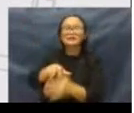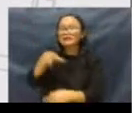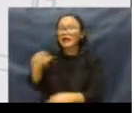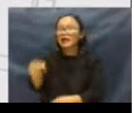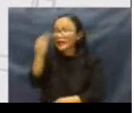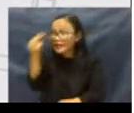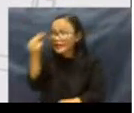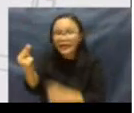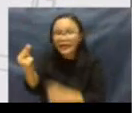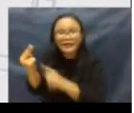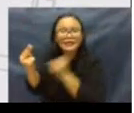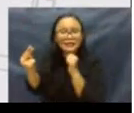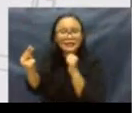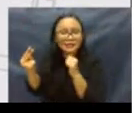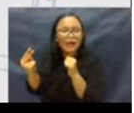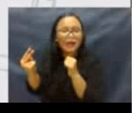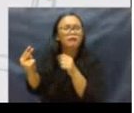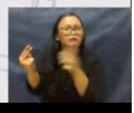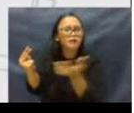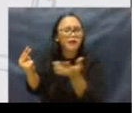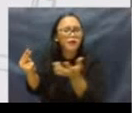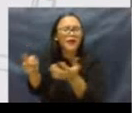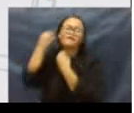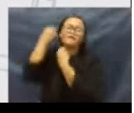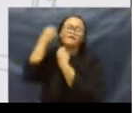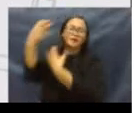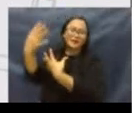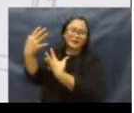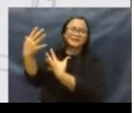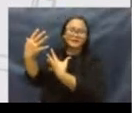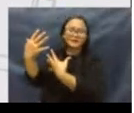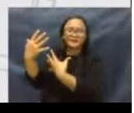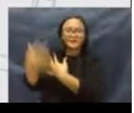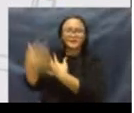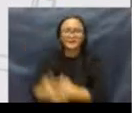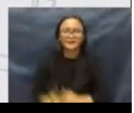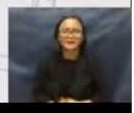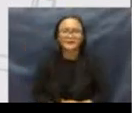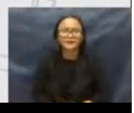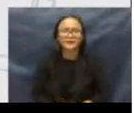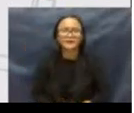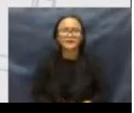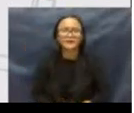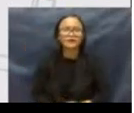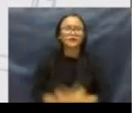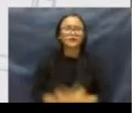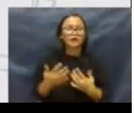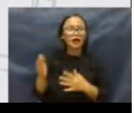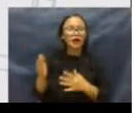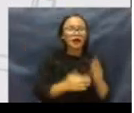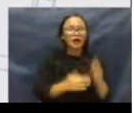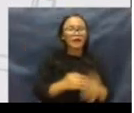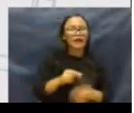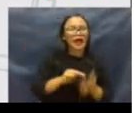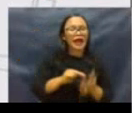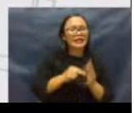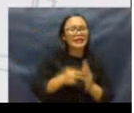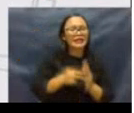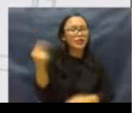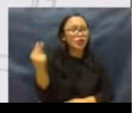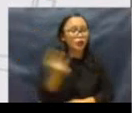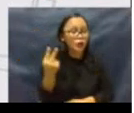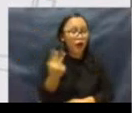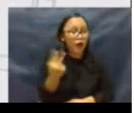objek critical thinkingnya adalah informasi. Nah, definisi kedua ini adalah definisi